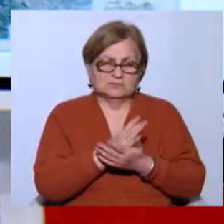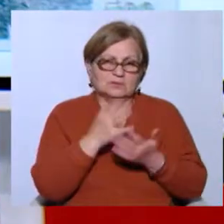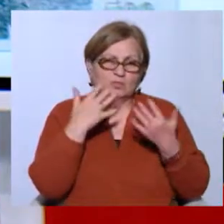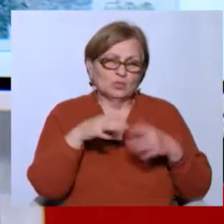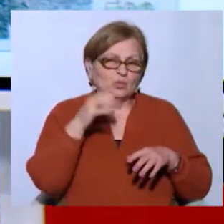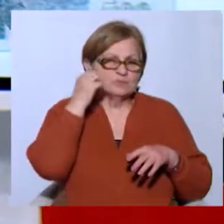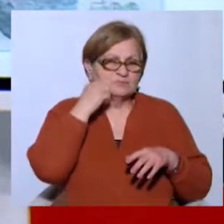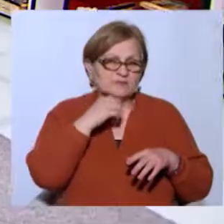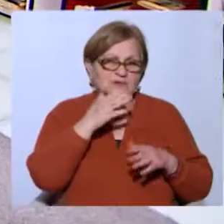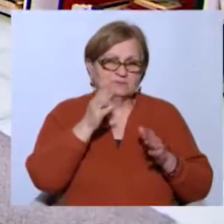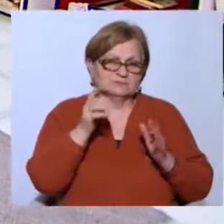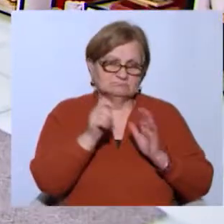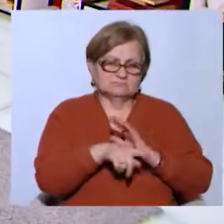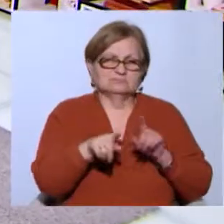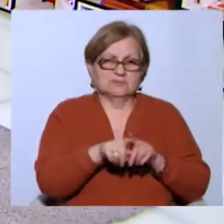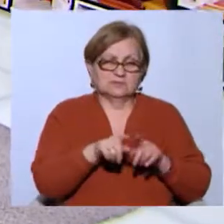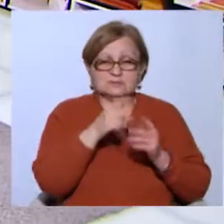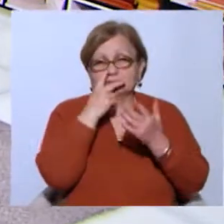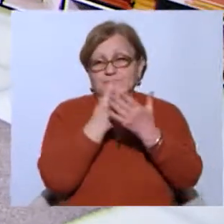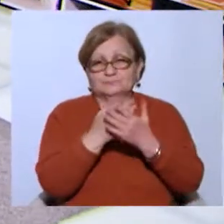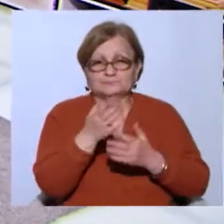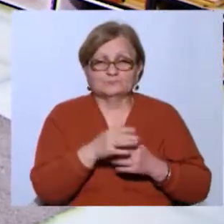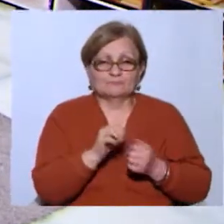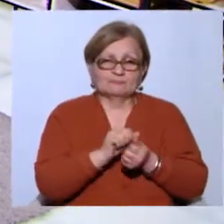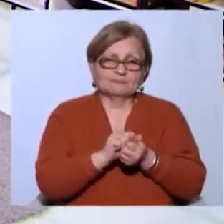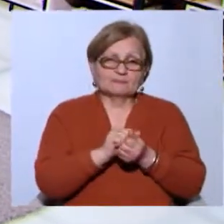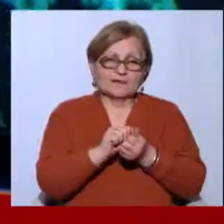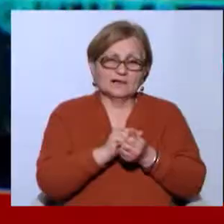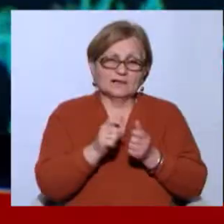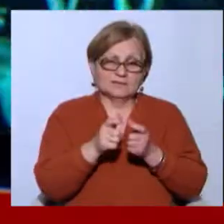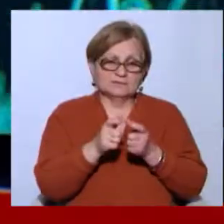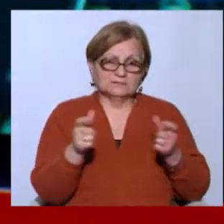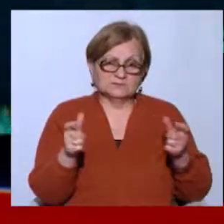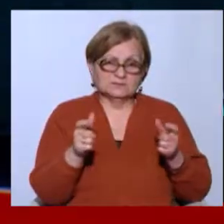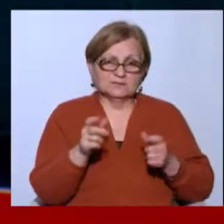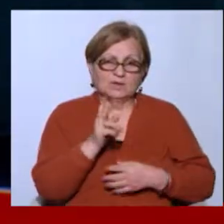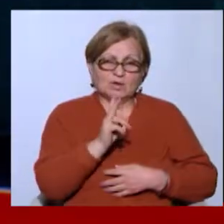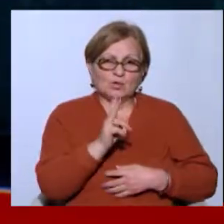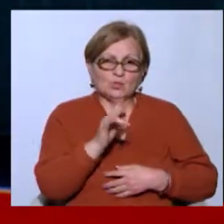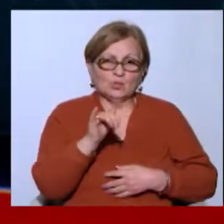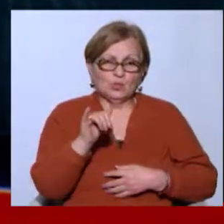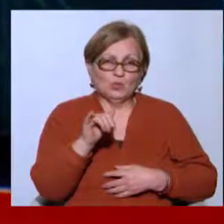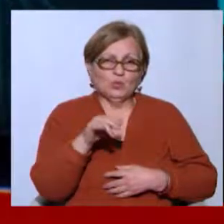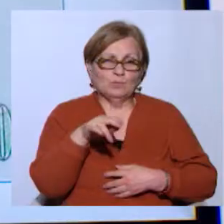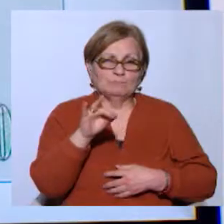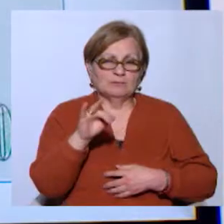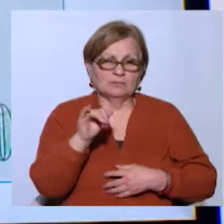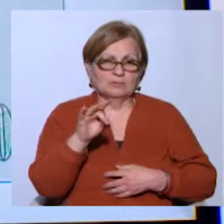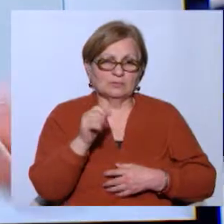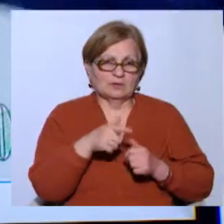არსებობს უკვე. აი ისინი. ქაღალდის კუპიურები. მას კუპიურას ბანკნოტსაც